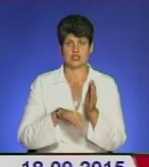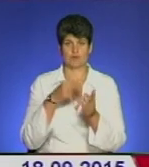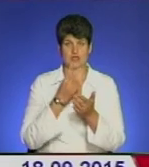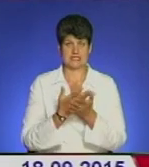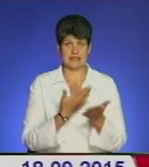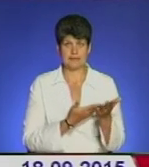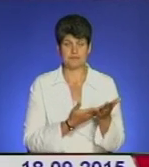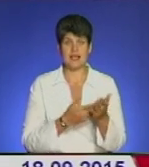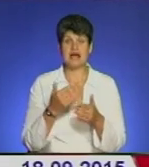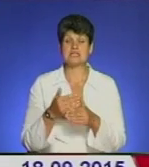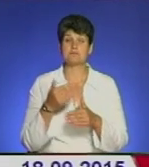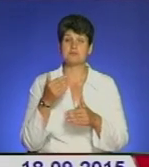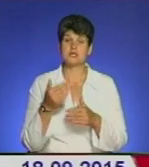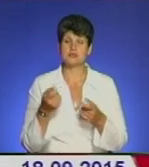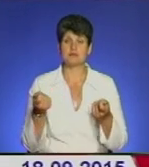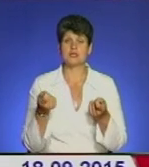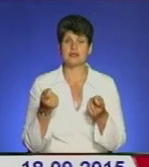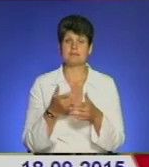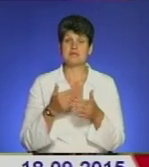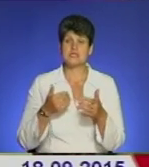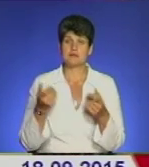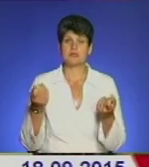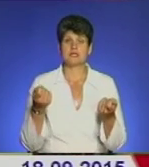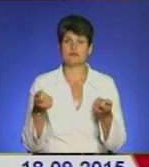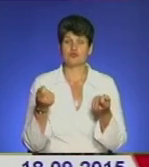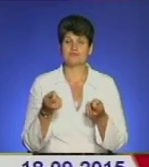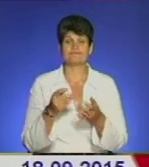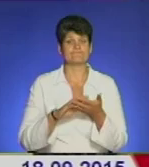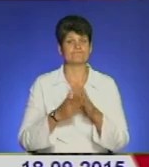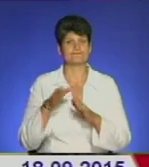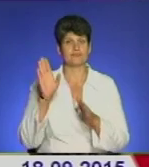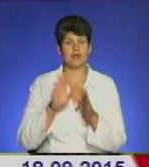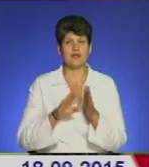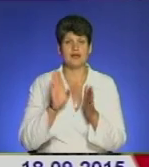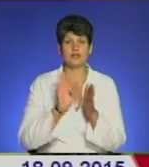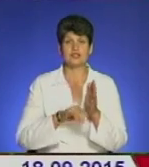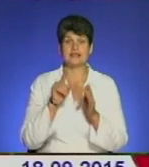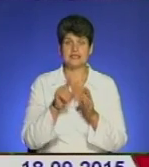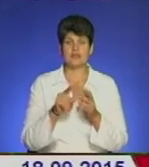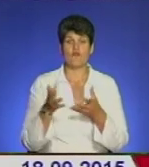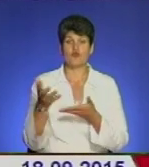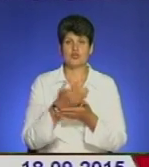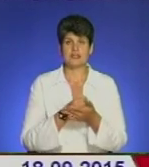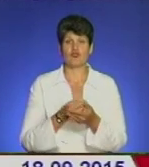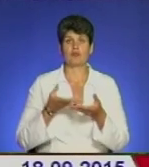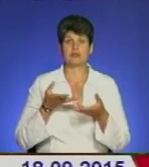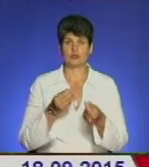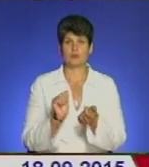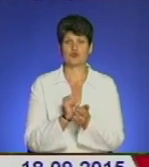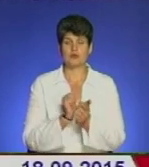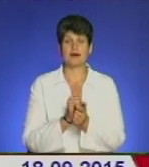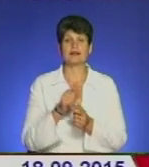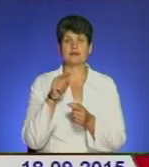от із пізніми зерновими ситуація дещо гірша. На їх врожай вплинула посуха. Однак область